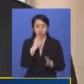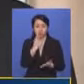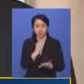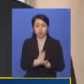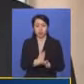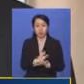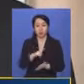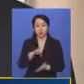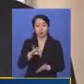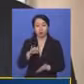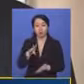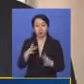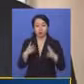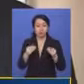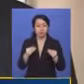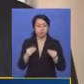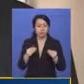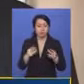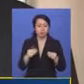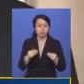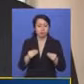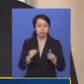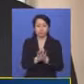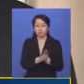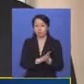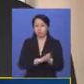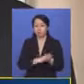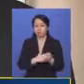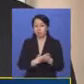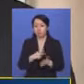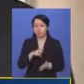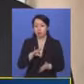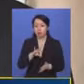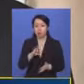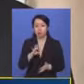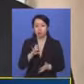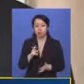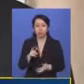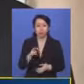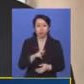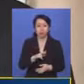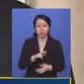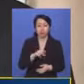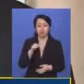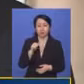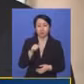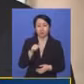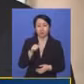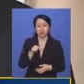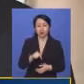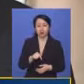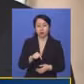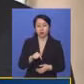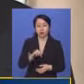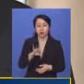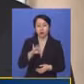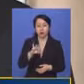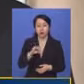это пленка. Пленка ламинированная, заламинированная. Там резистив